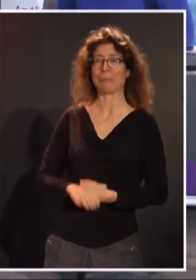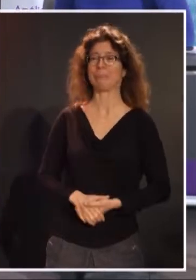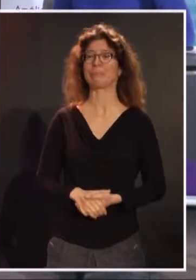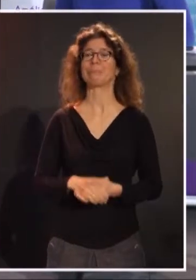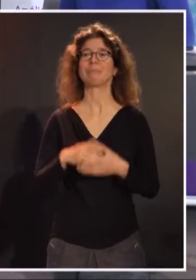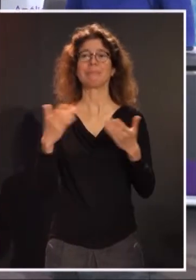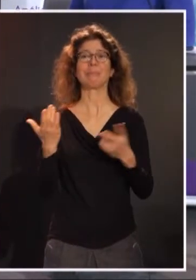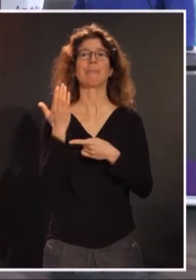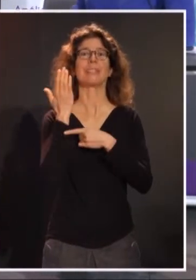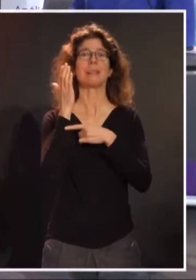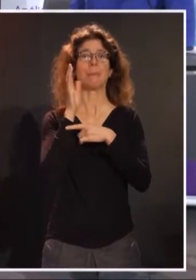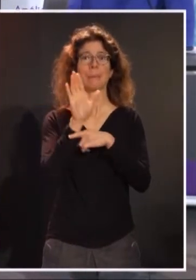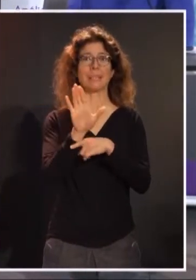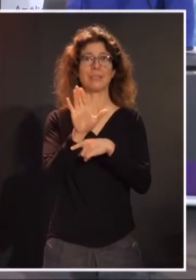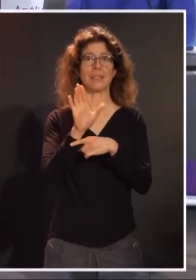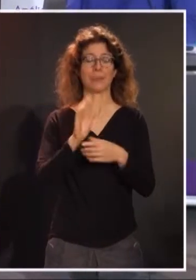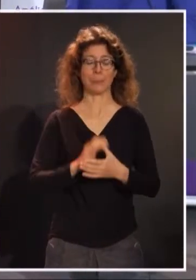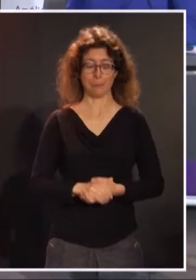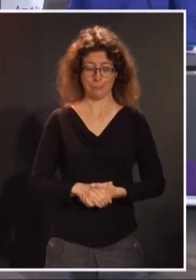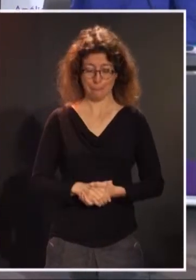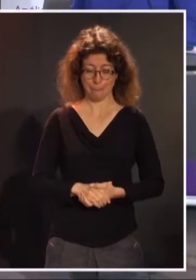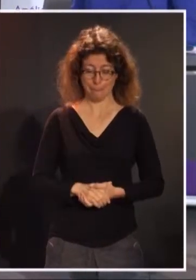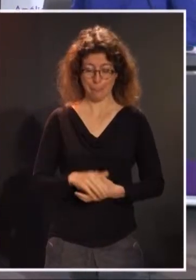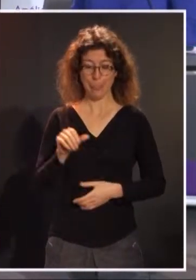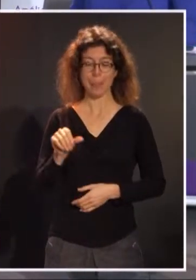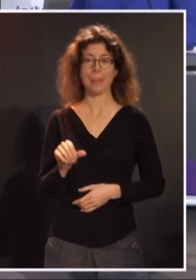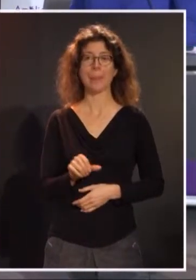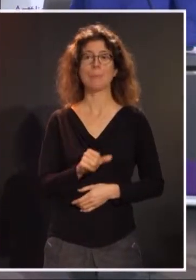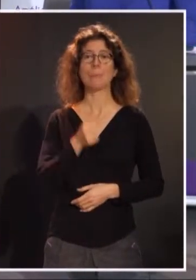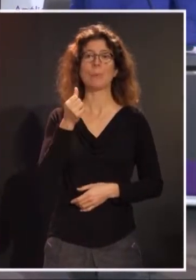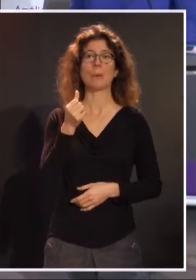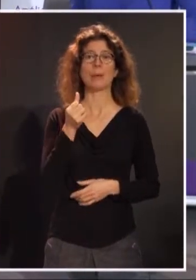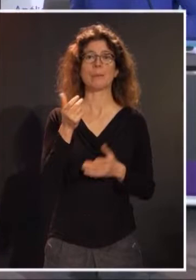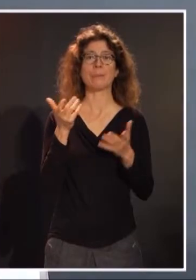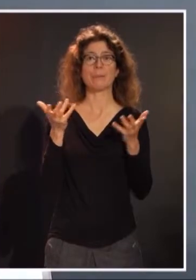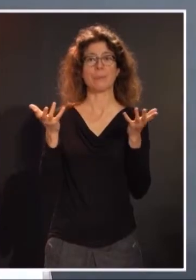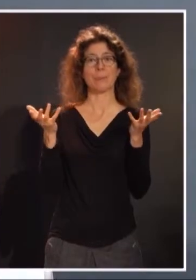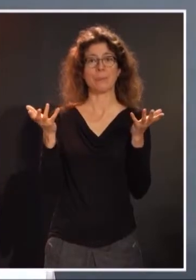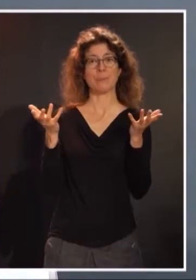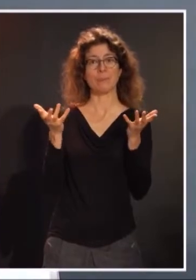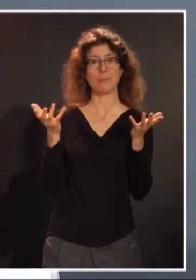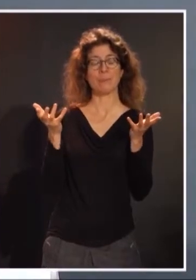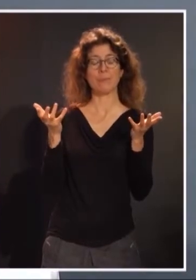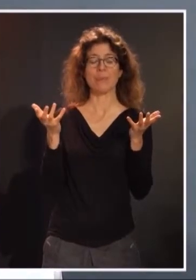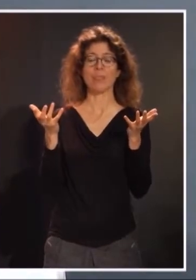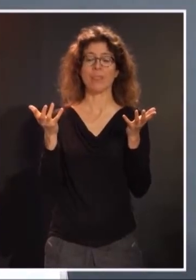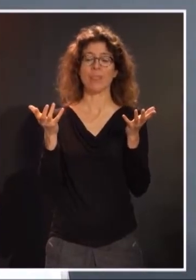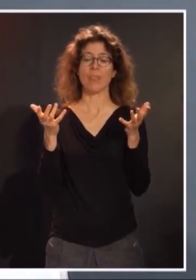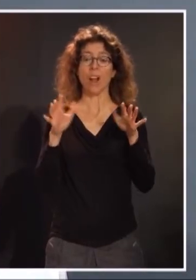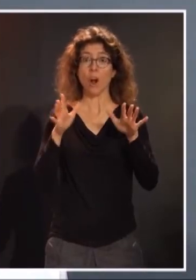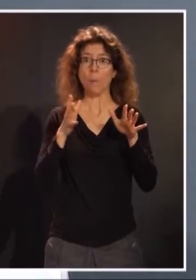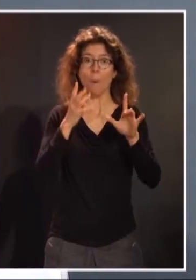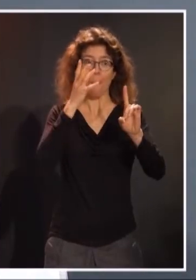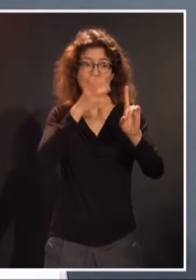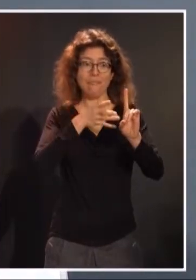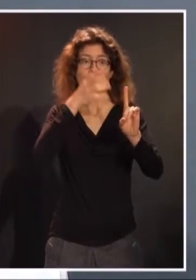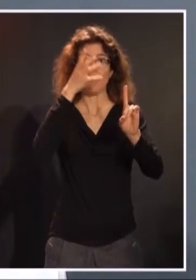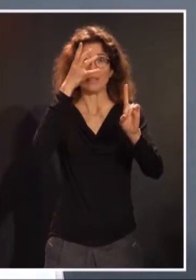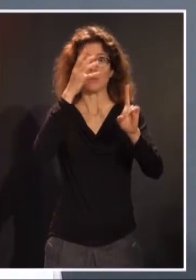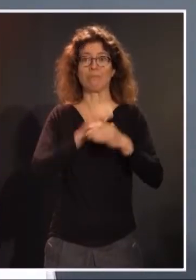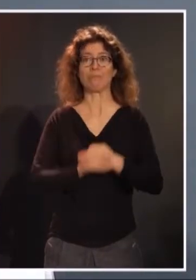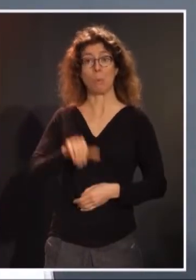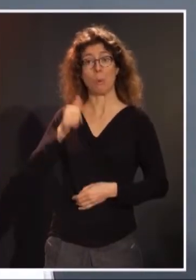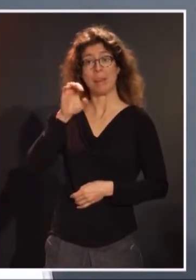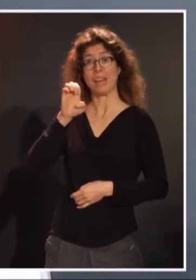cette présentation, on va commencer par vous faire justement une présentation de la démarche d'évaluation. Élodie va commencer par vous